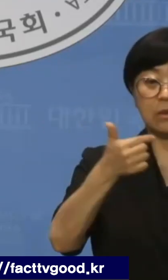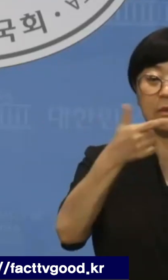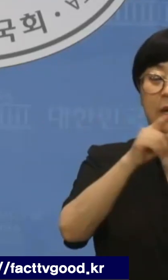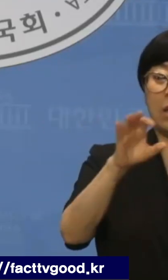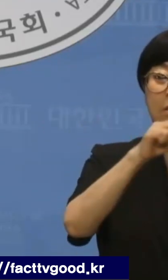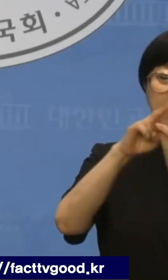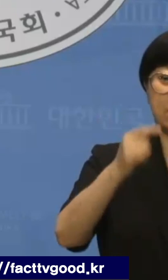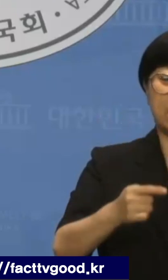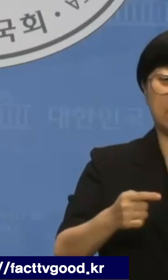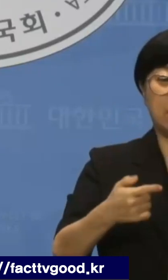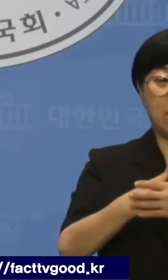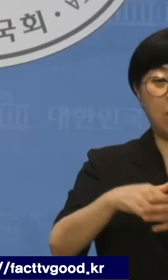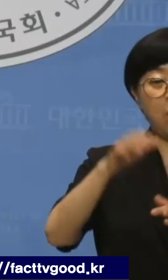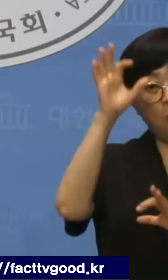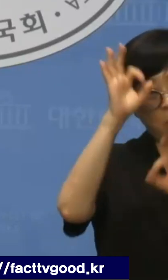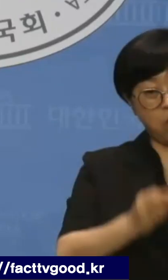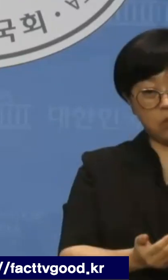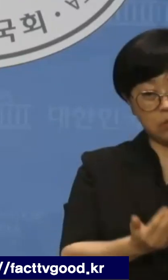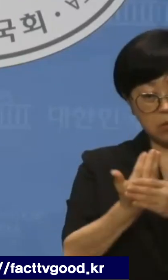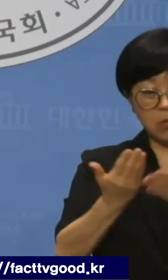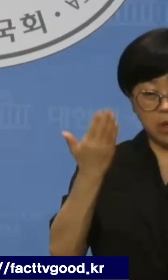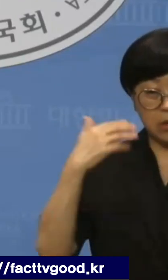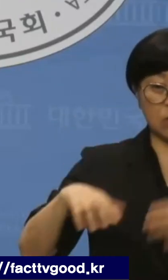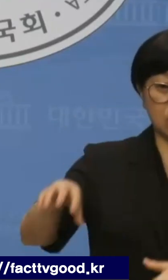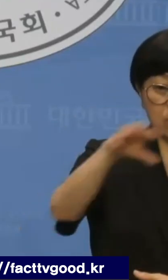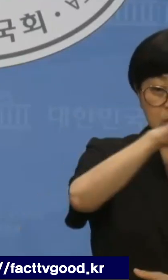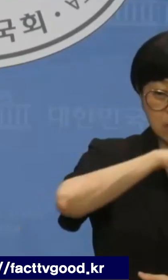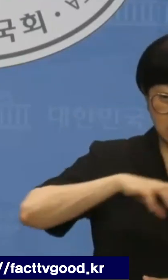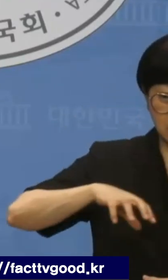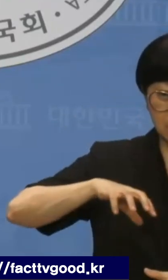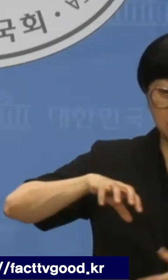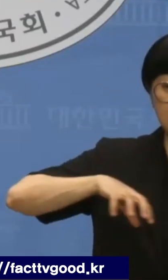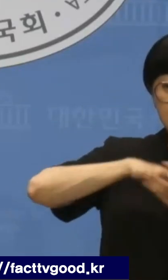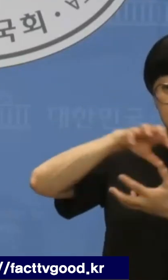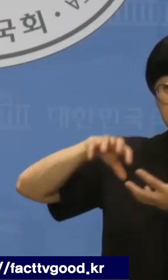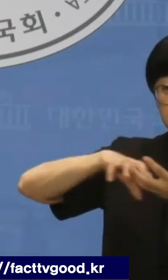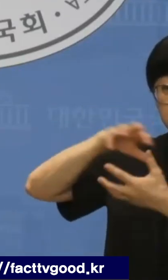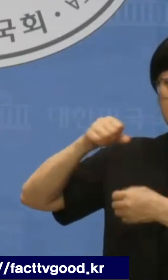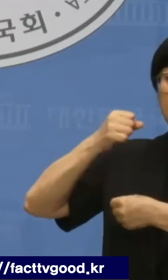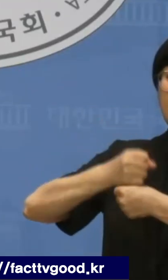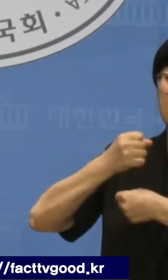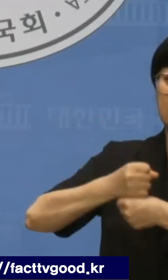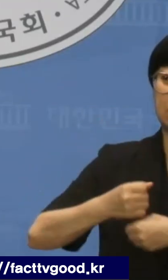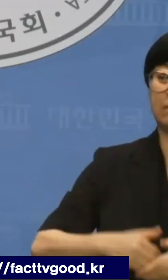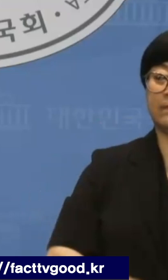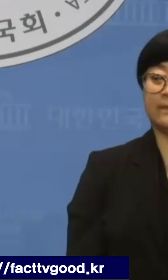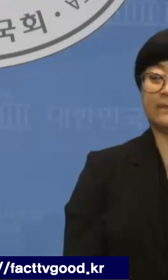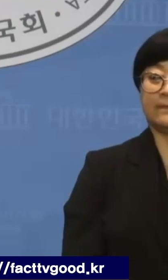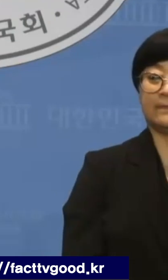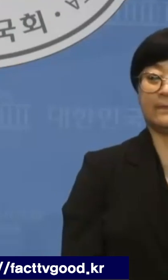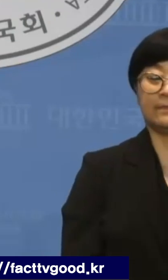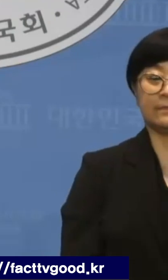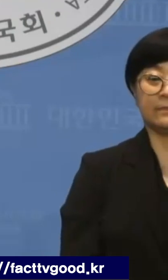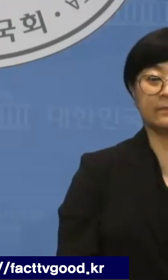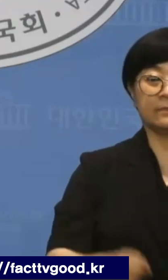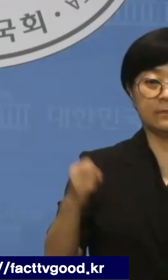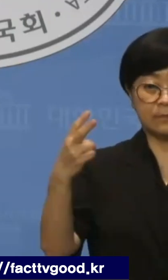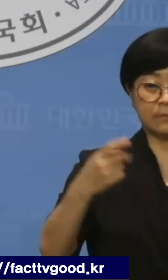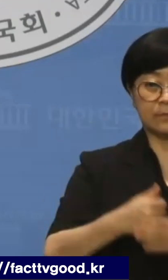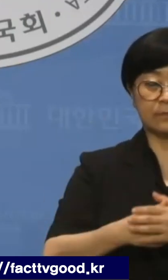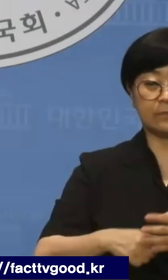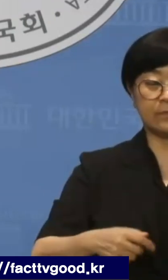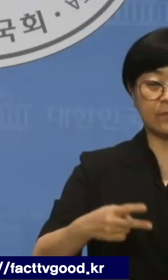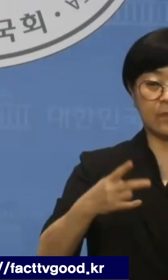나이스에서 오류가 속출하며 학교 현장을 아노미 상태에 빠뜨리고 있습니다. 이 또한